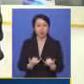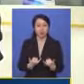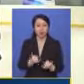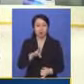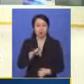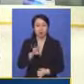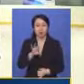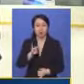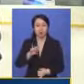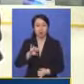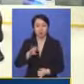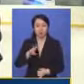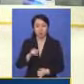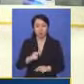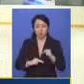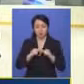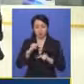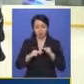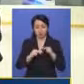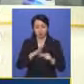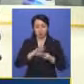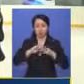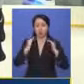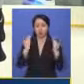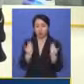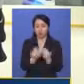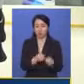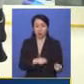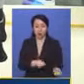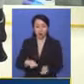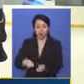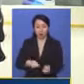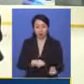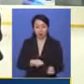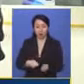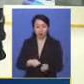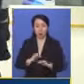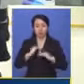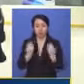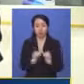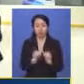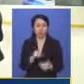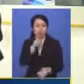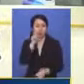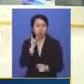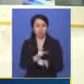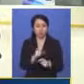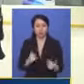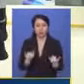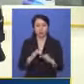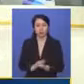Шимки. Построен крытый хоккейный корт. Поэтому это для молодежи, для детей,